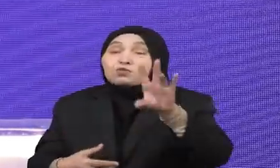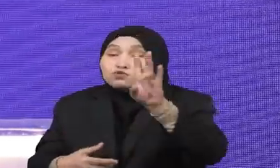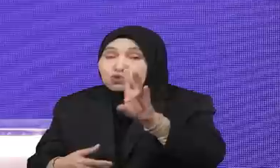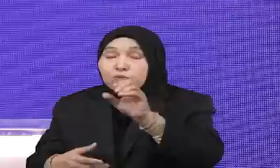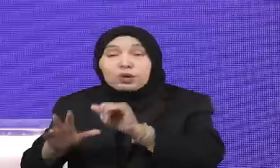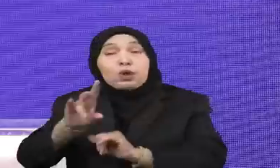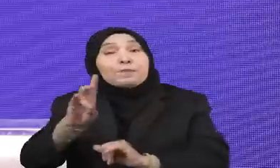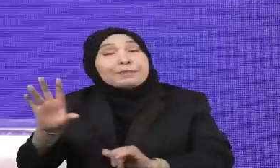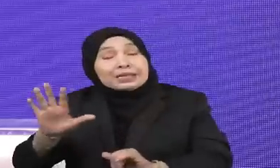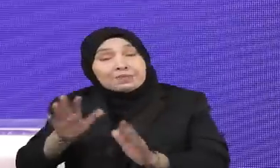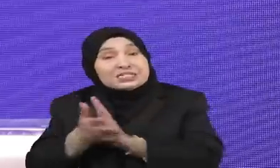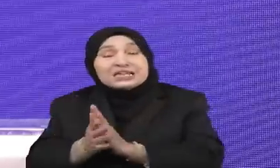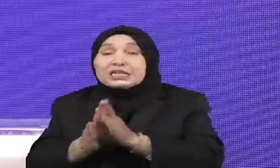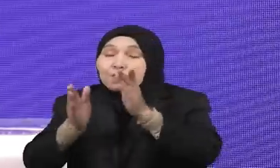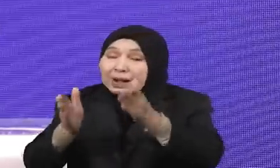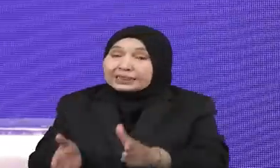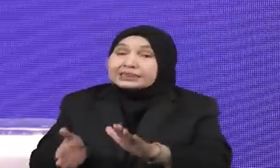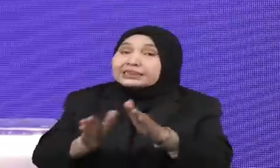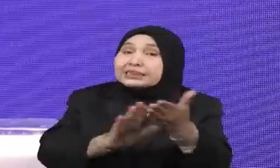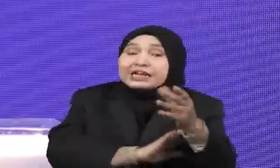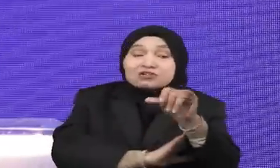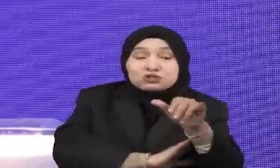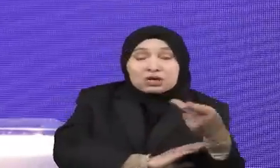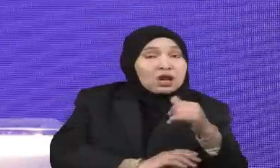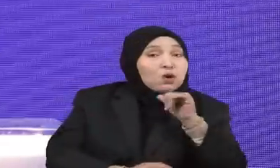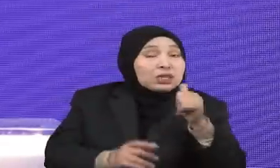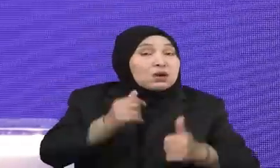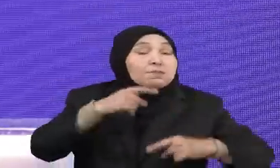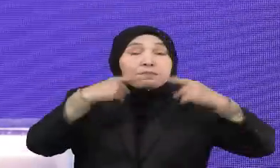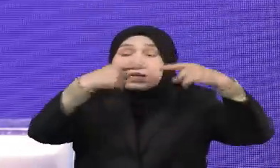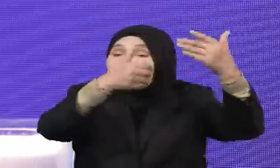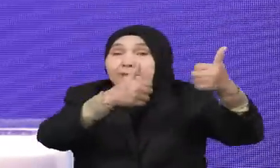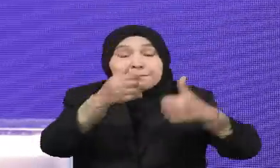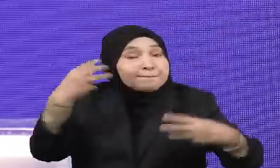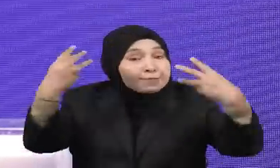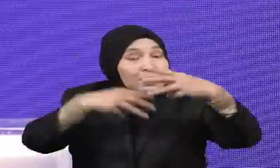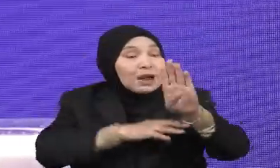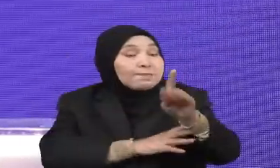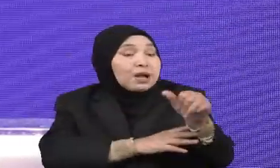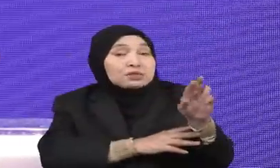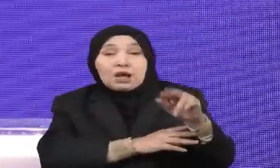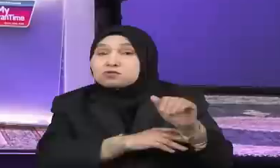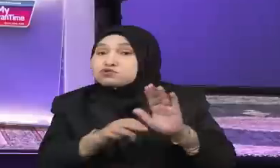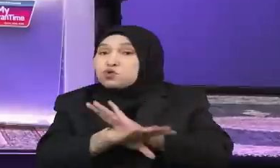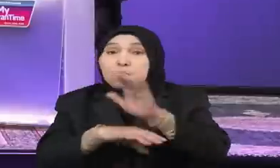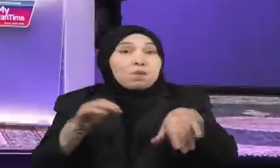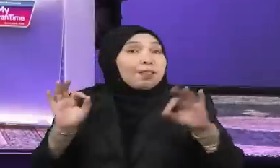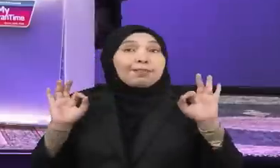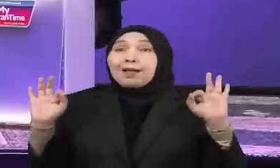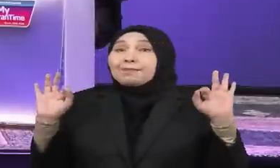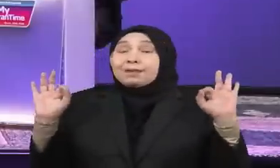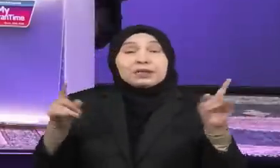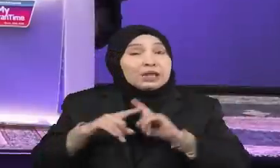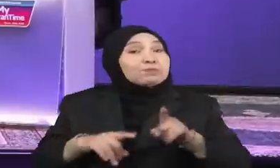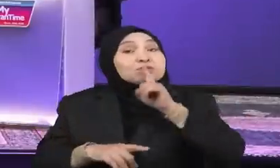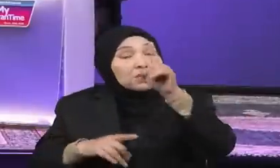untuk menjadi Syuhada kalau katakan tak kalah ya kan kalau macam Perang Badar everything is oke tapi sebenarnya